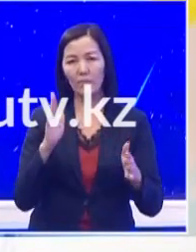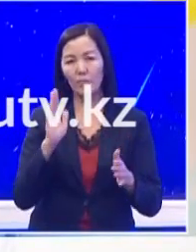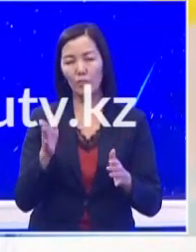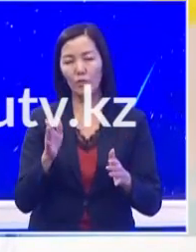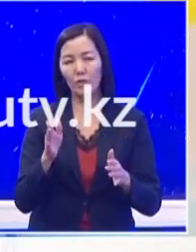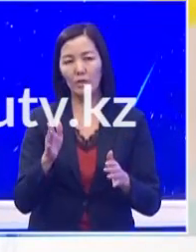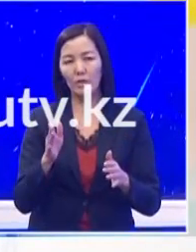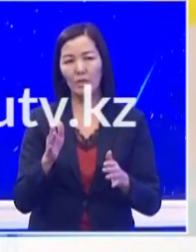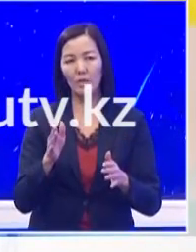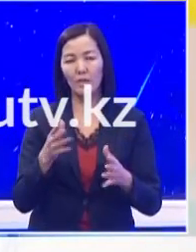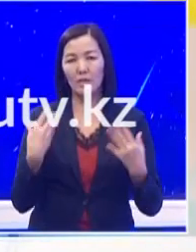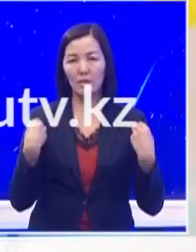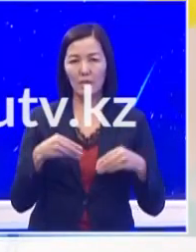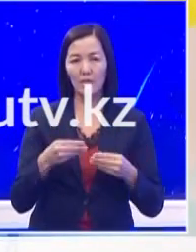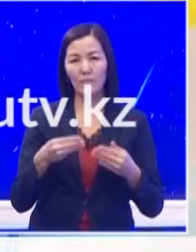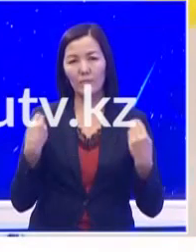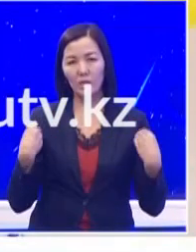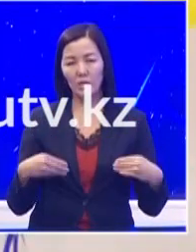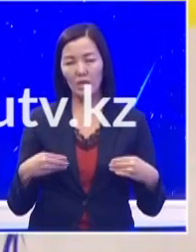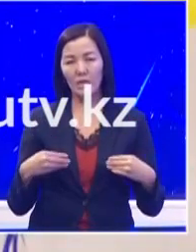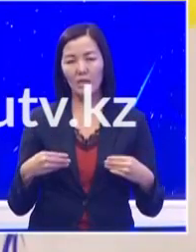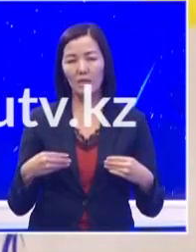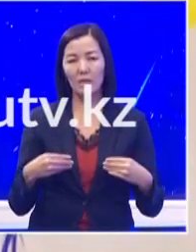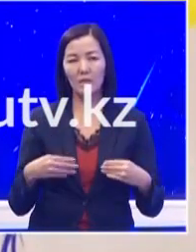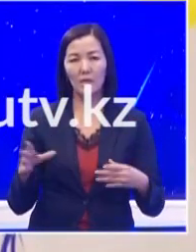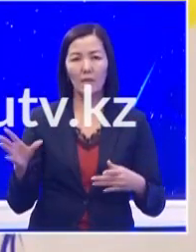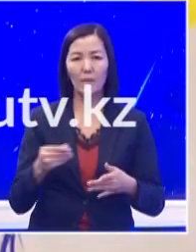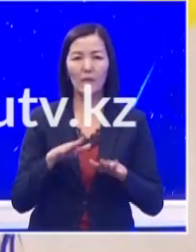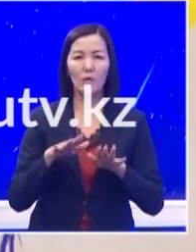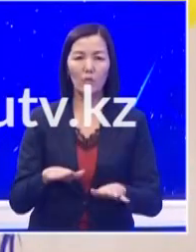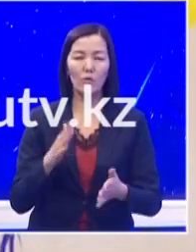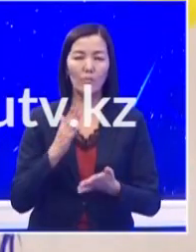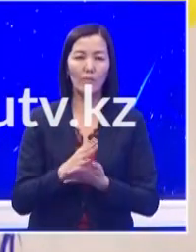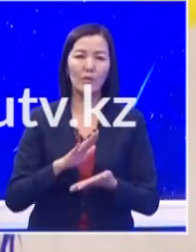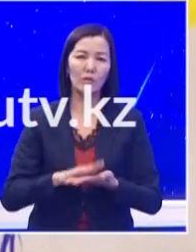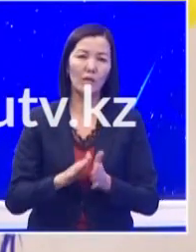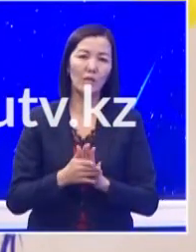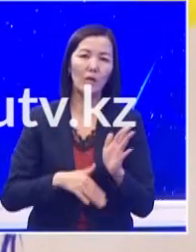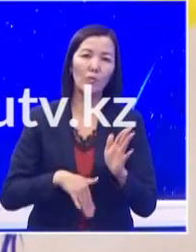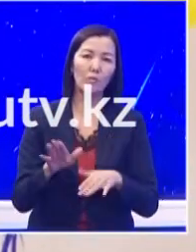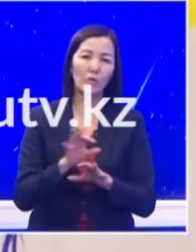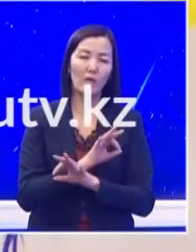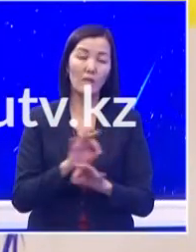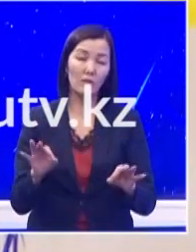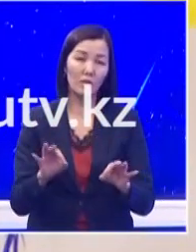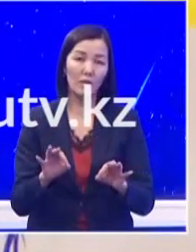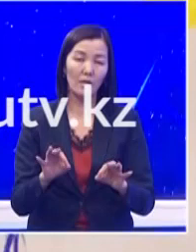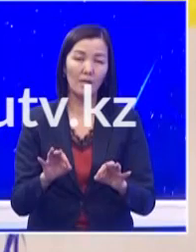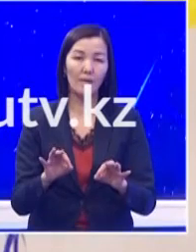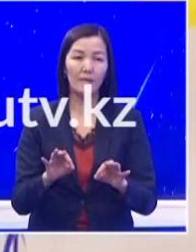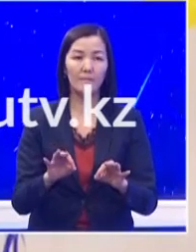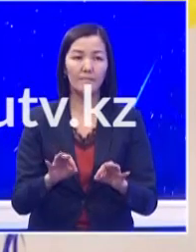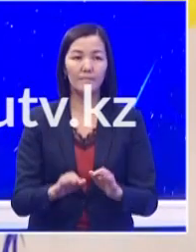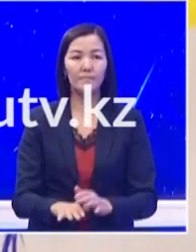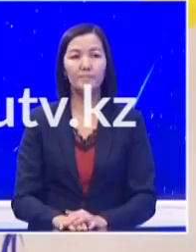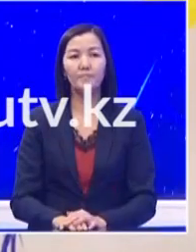жаңағы өзінің раздевалкалары бар екен, киінетін, шешінетін жерлері бар. Залымыз енді жаңағы бүкіл жаңағы стандартқа сай келіп тұрған